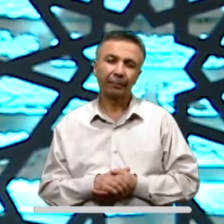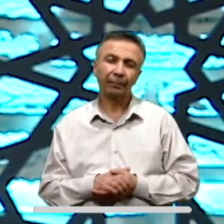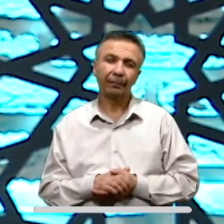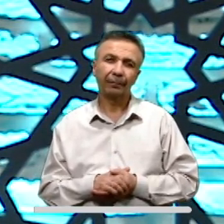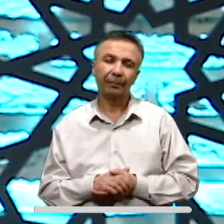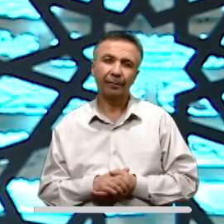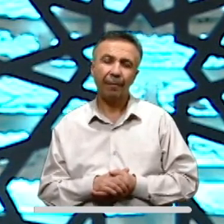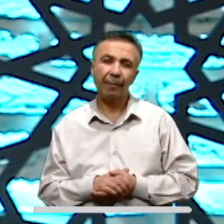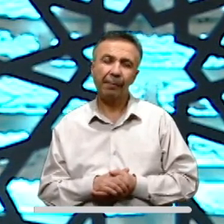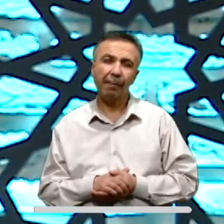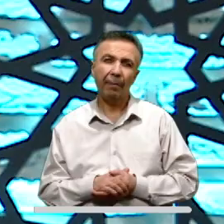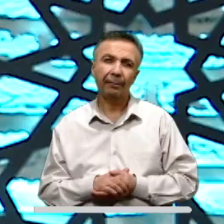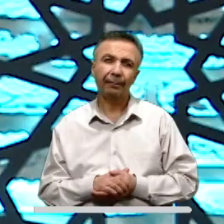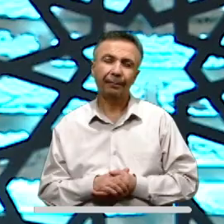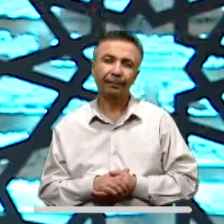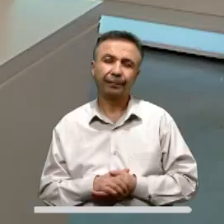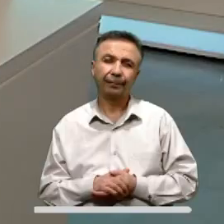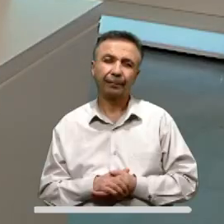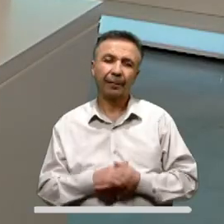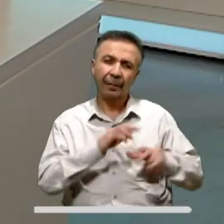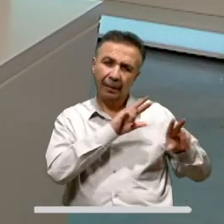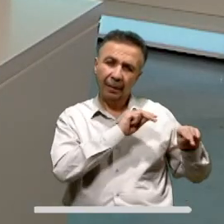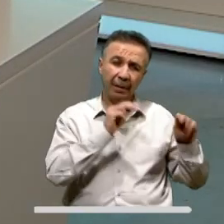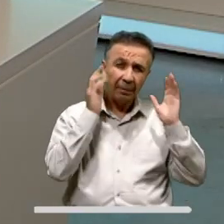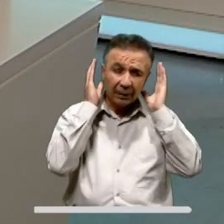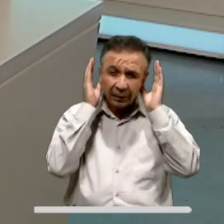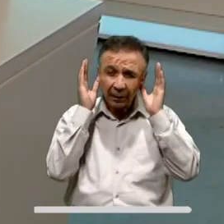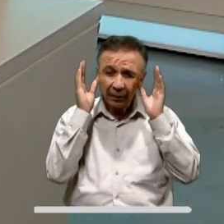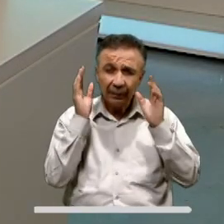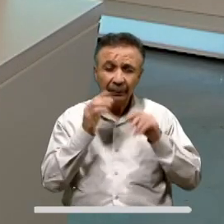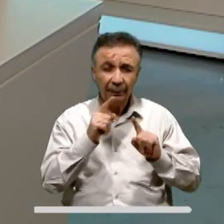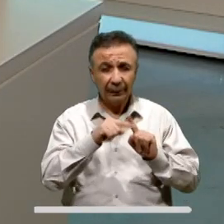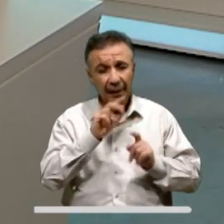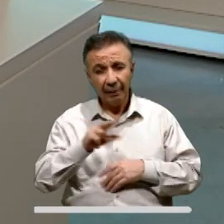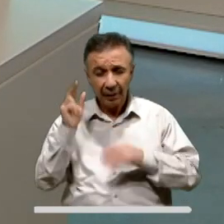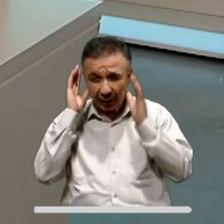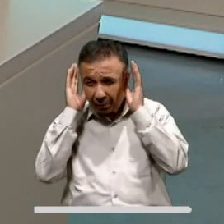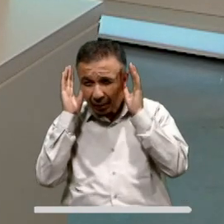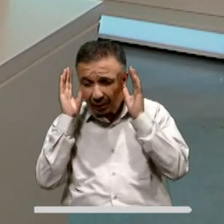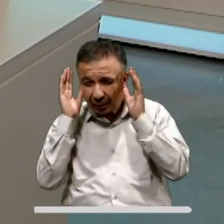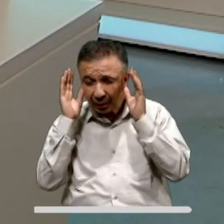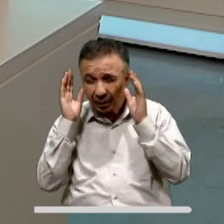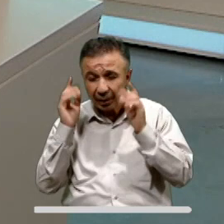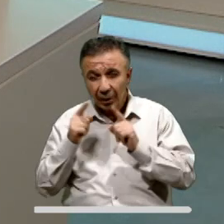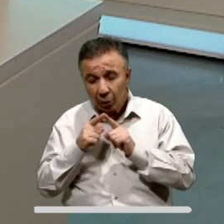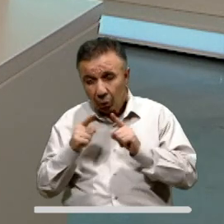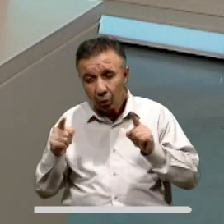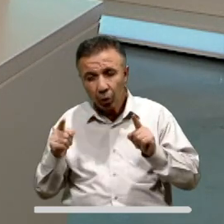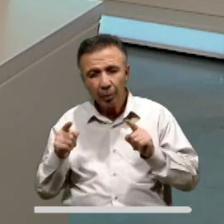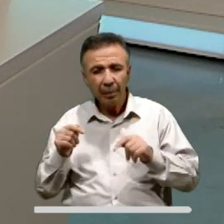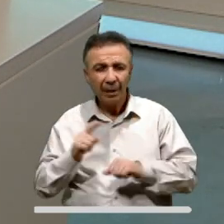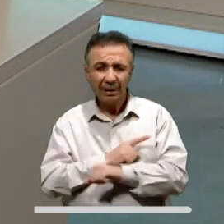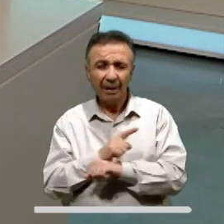selam ediyoruz. Hayırlı akşamlar. Yatsıyı kılsak da teravihi biraz daha şöyle geniş zamanda parça parça da kılabiliriz